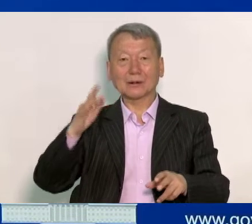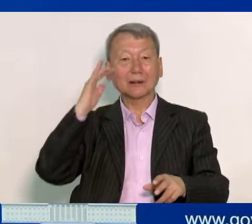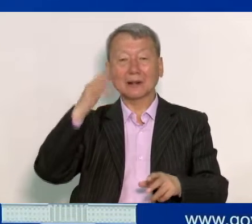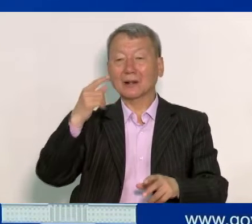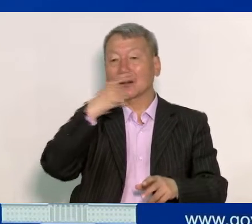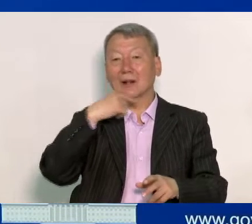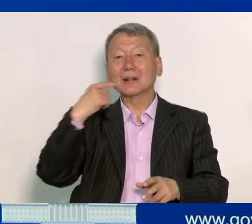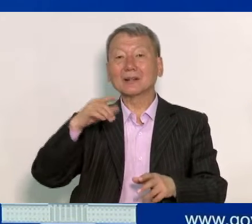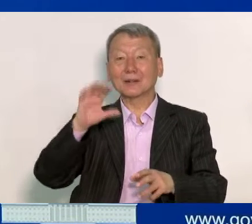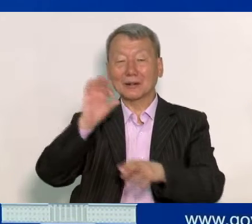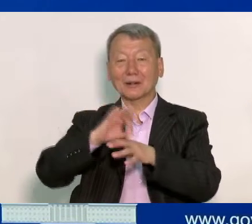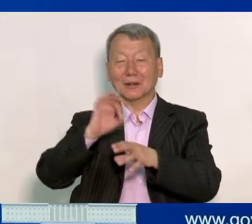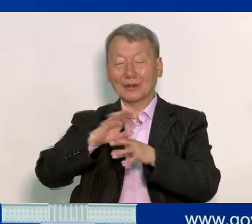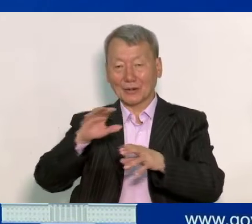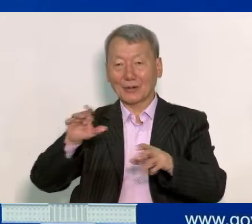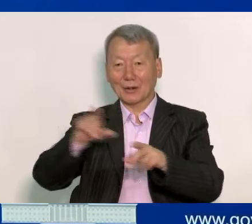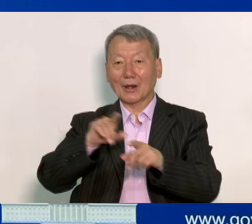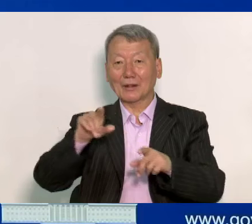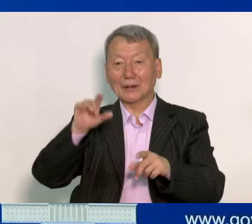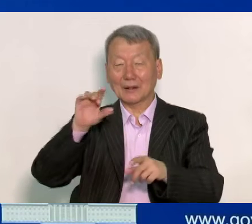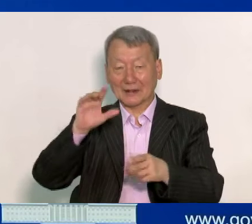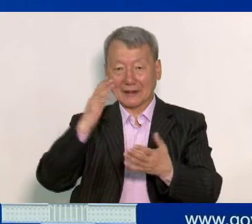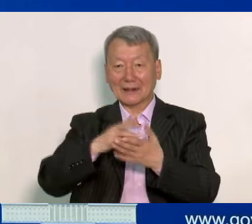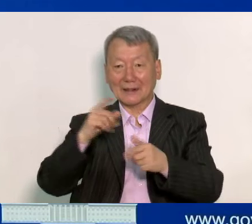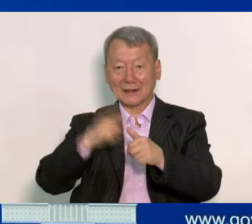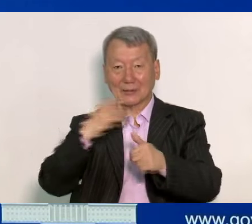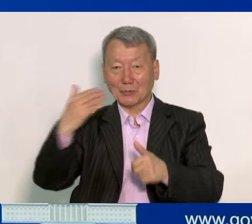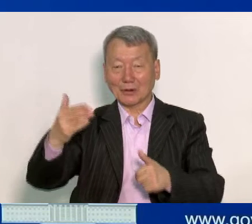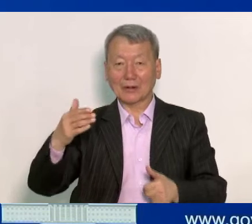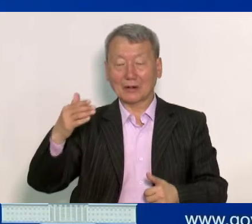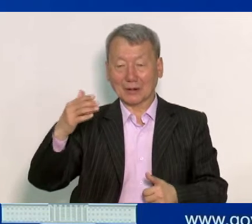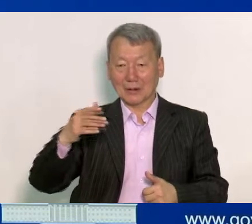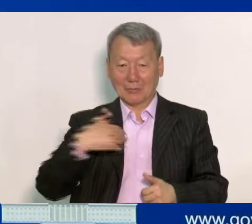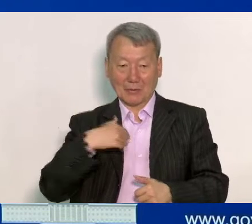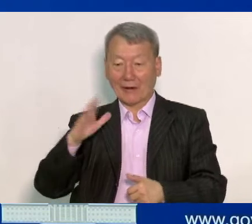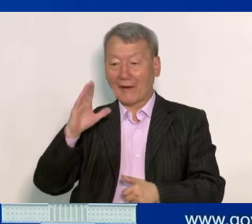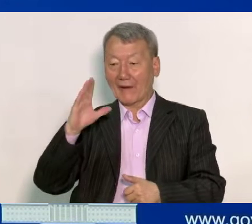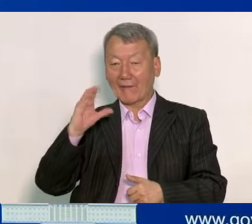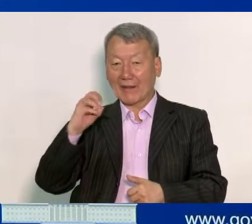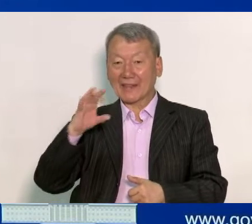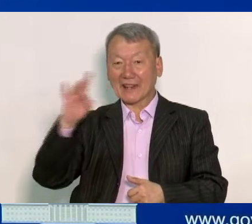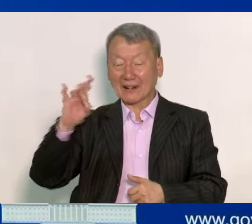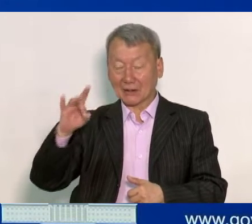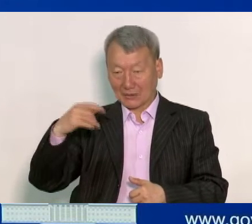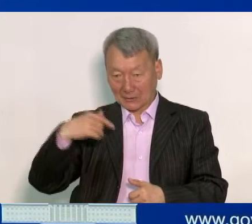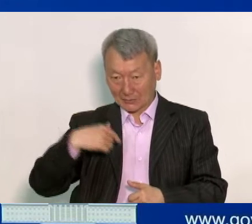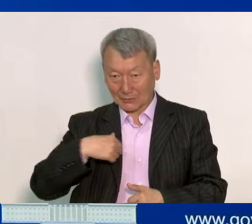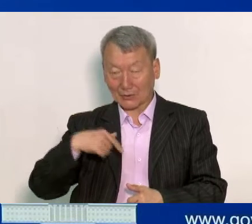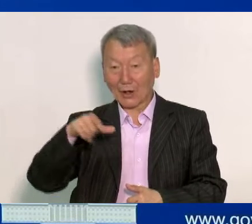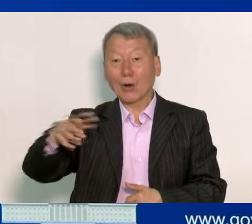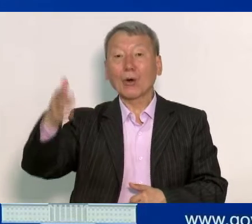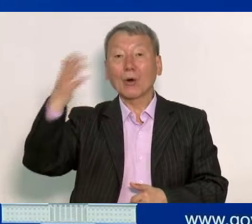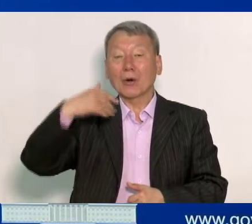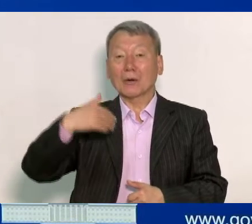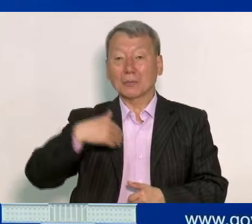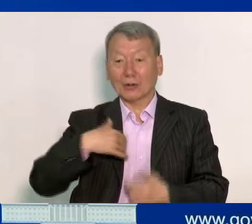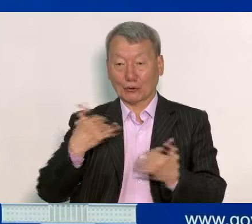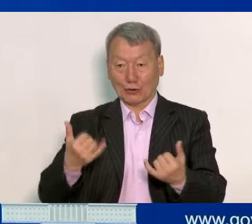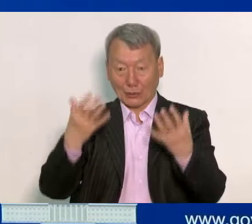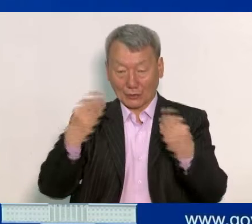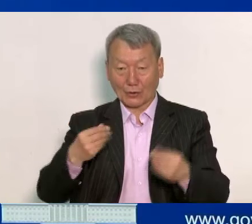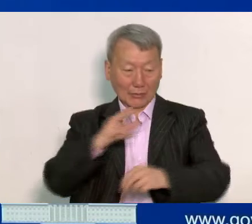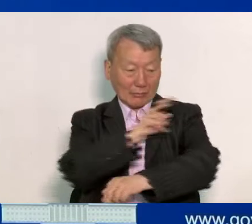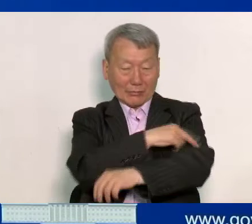оозун тегерегенде болуп атпайбы, ошол түркүмүнө кирген ошолордун кат ооруп айыкканы аныкталды да. Негизинен анан азыр дагы